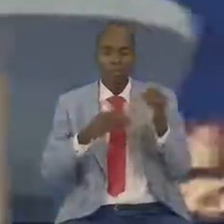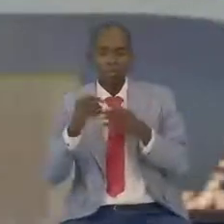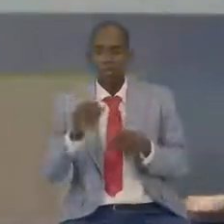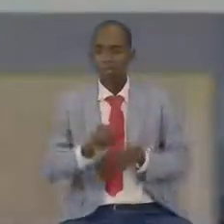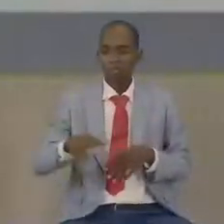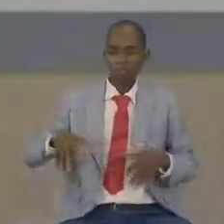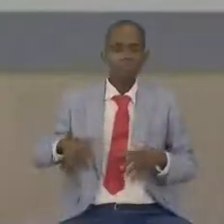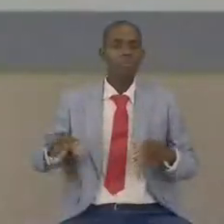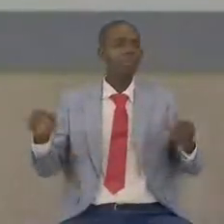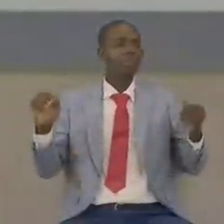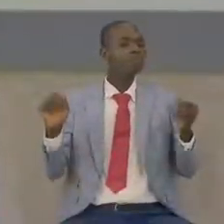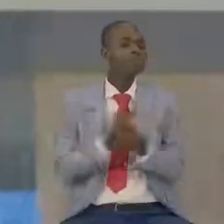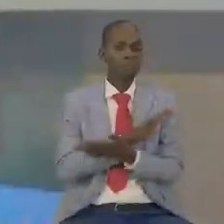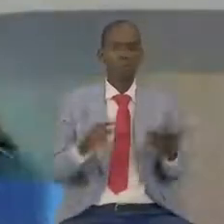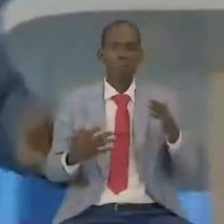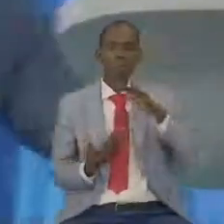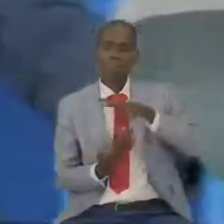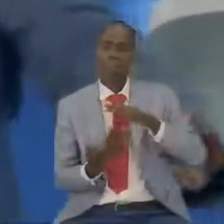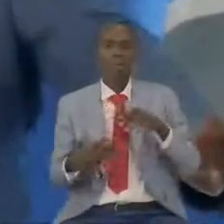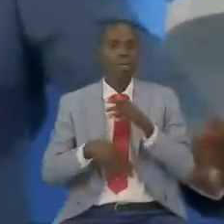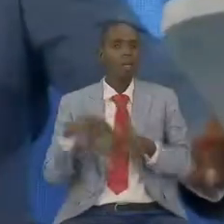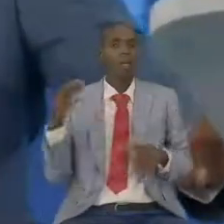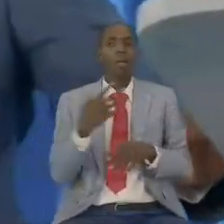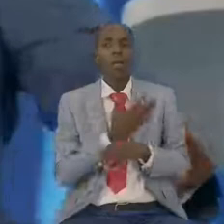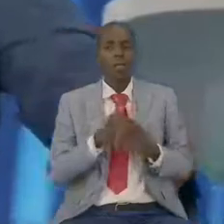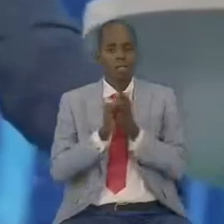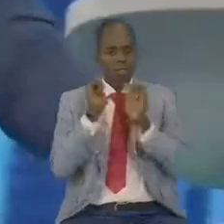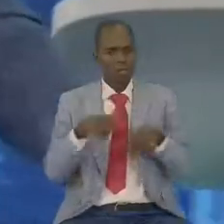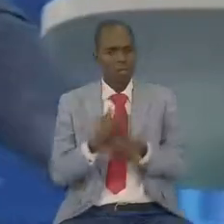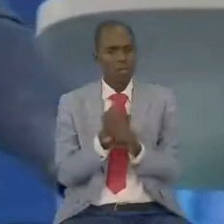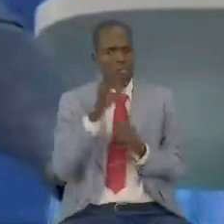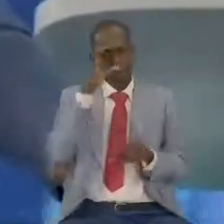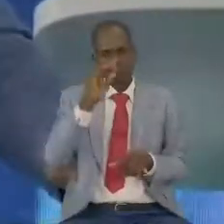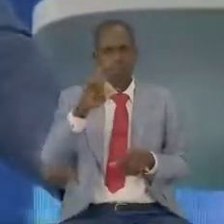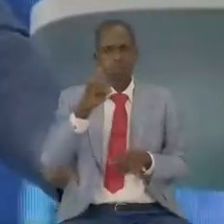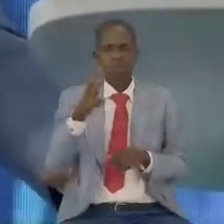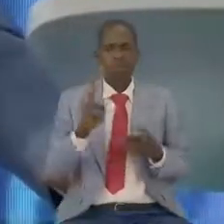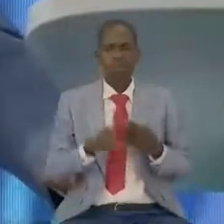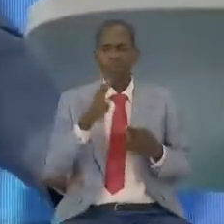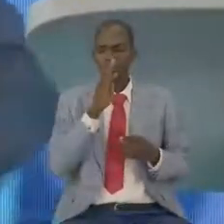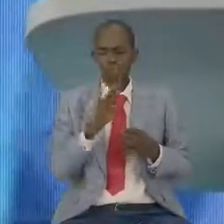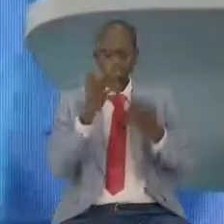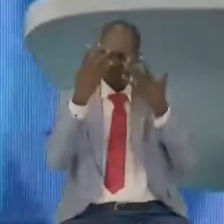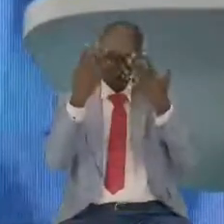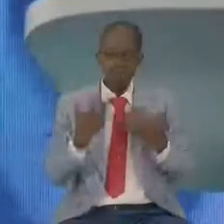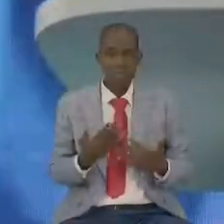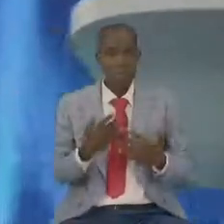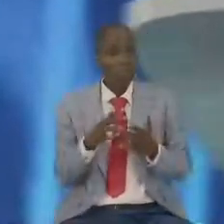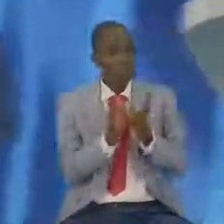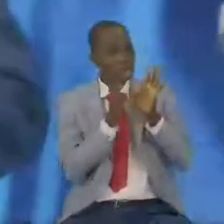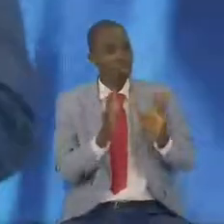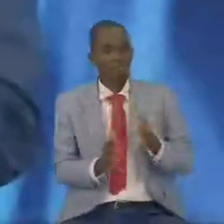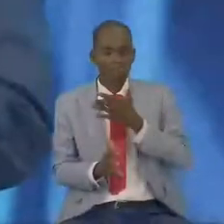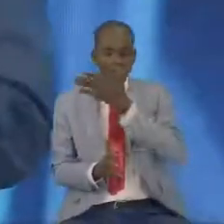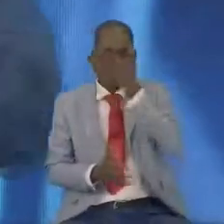pour amener quelqu'un à être amer et à rétrograder et à dire: la chrétienté, c'est terminé. Oubliez ça. Servir Dieu, non,